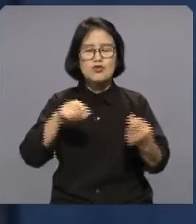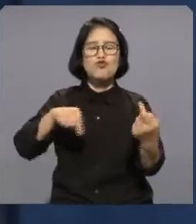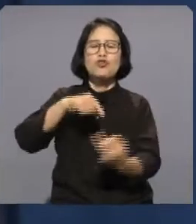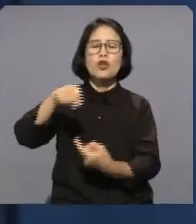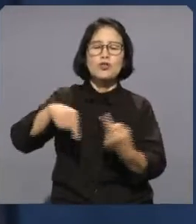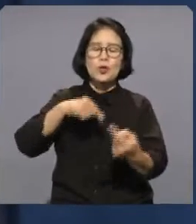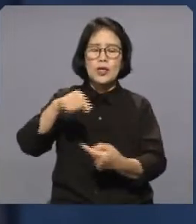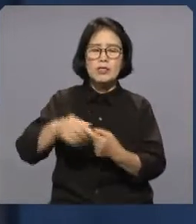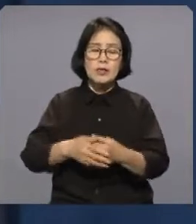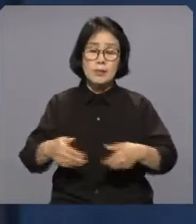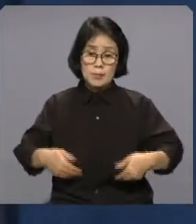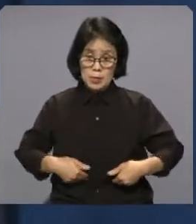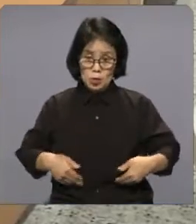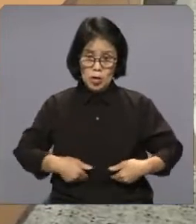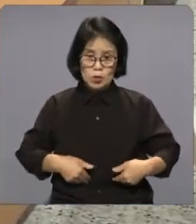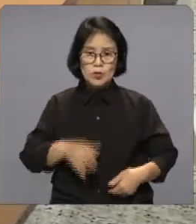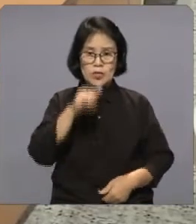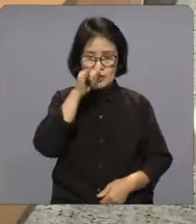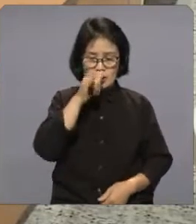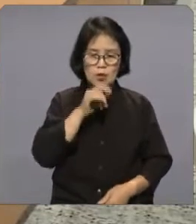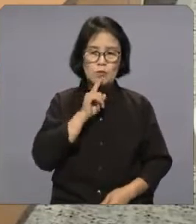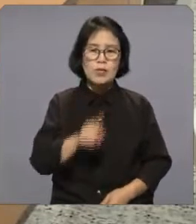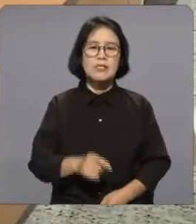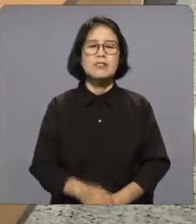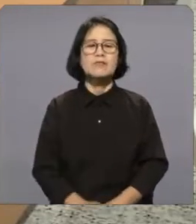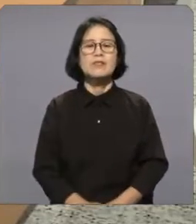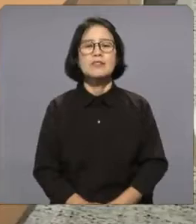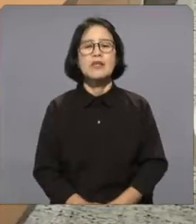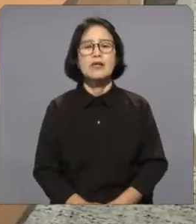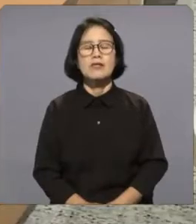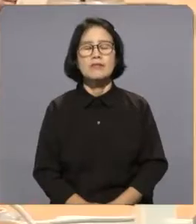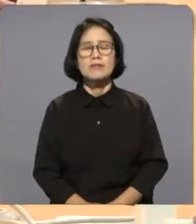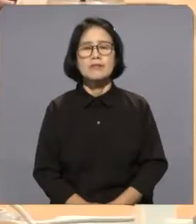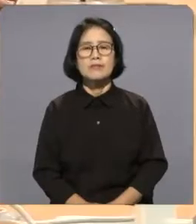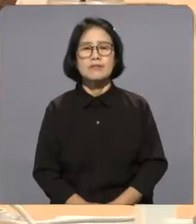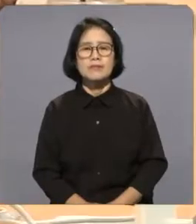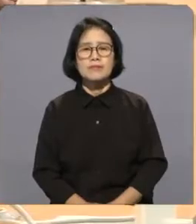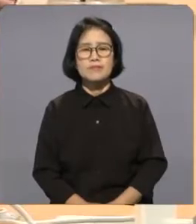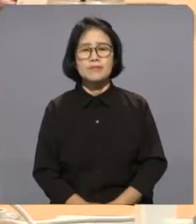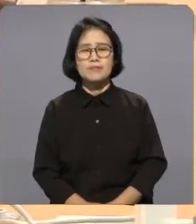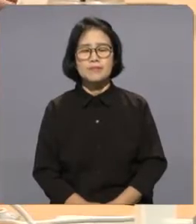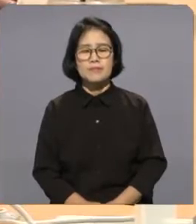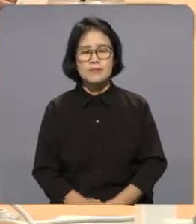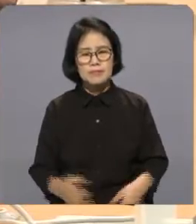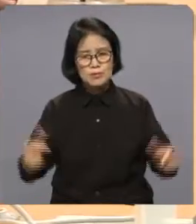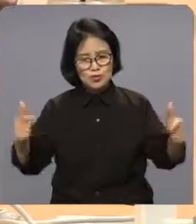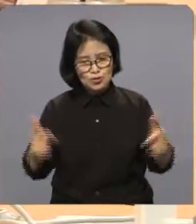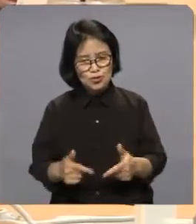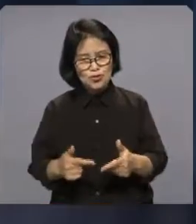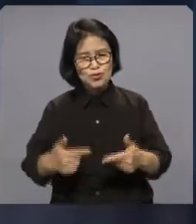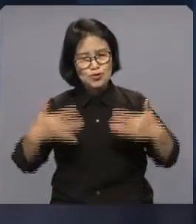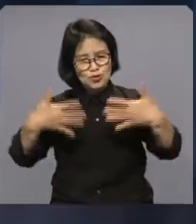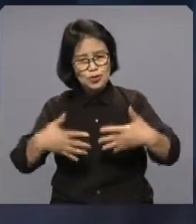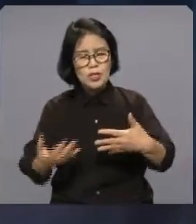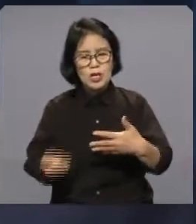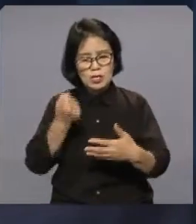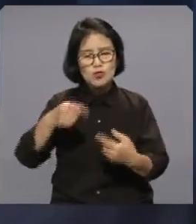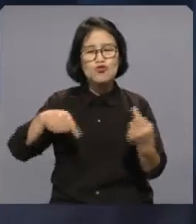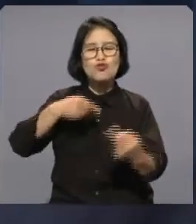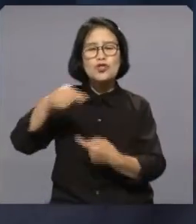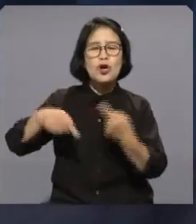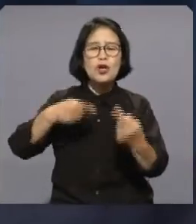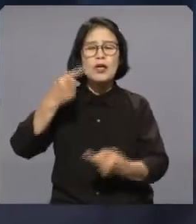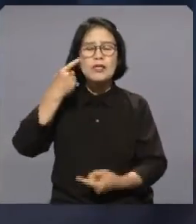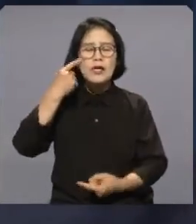것이라며 필요한 분야도 있다고 설명했습니다. 그러면서 슬림화라는 대전제는 가지고 운영을